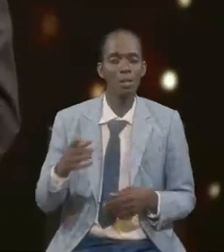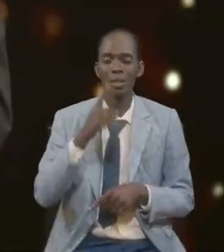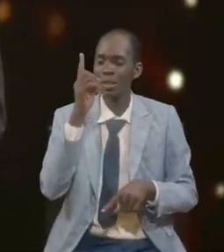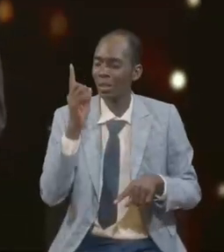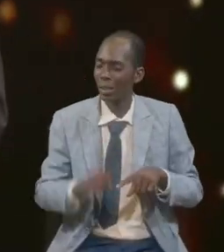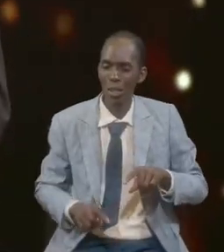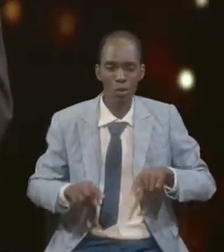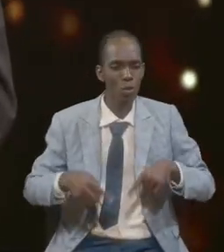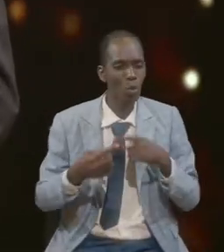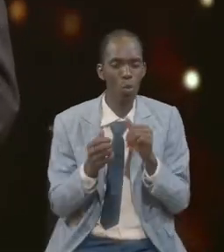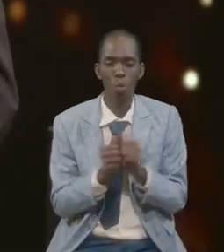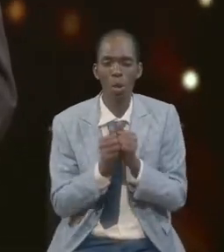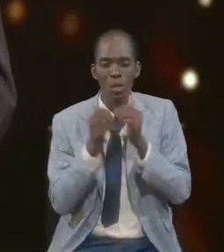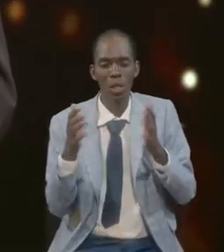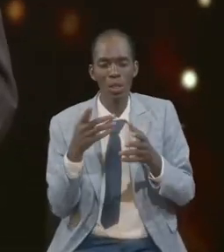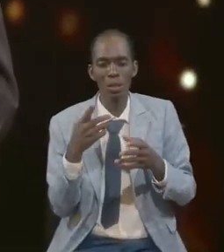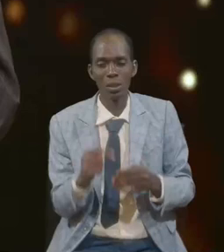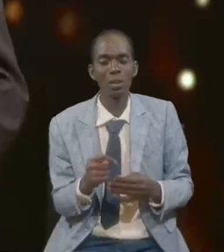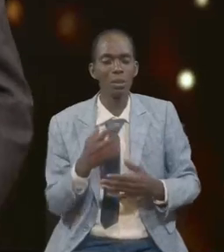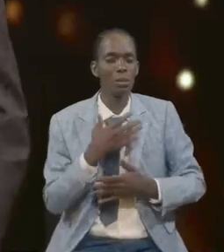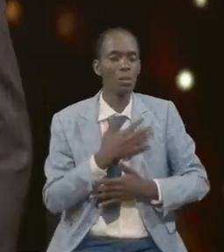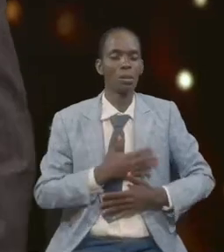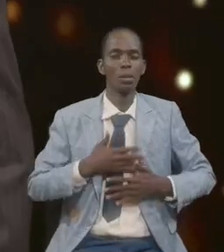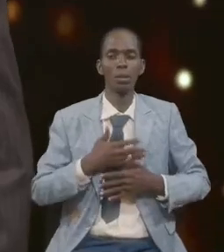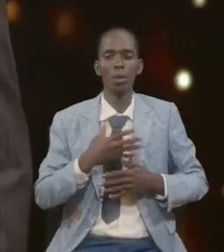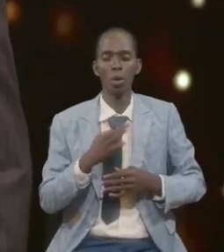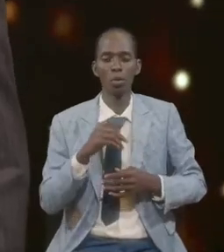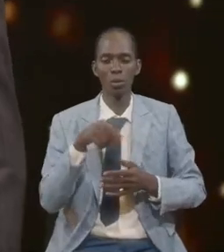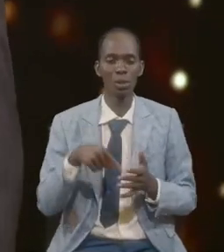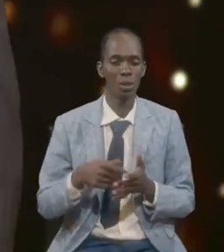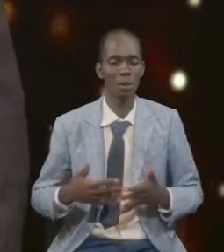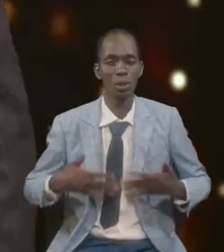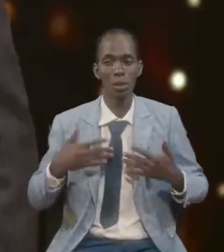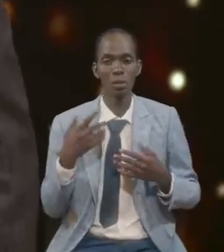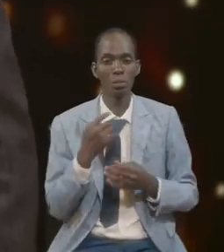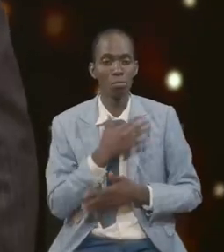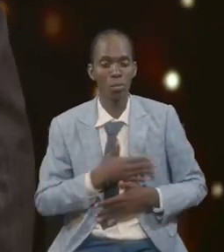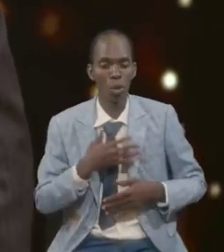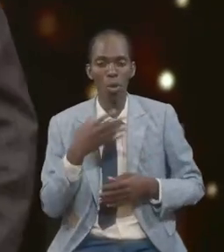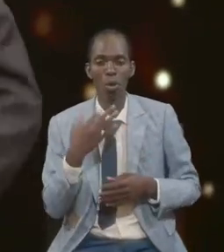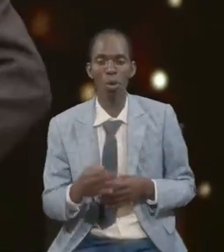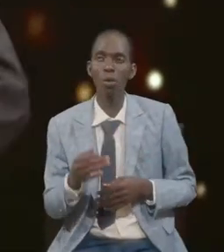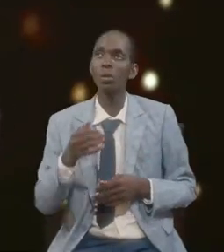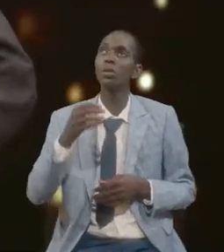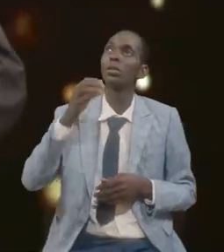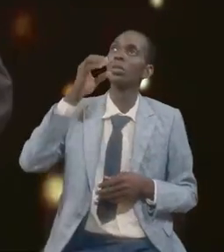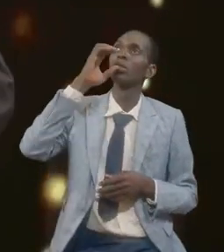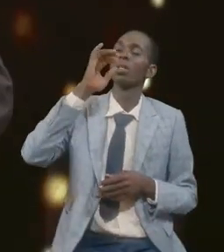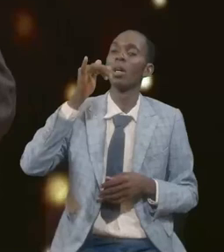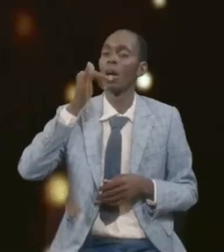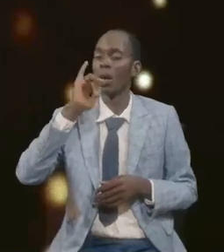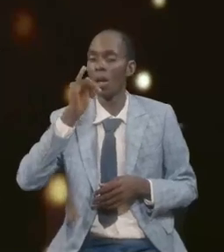pas s'en passer. Les plaisirs le plaisir de fumer quelque